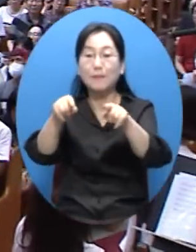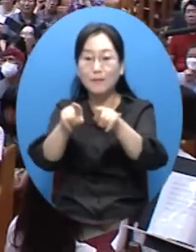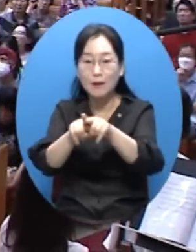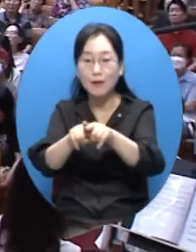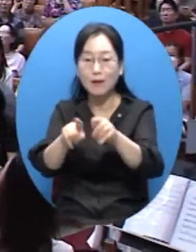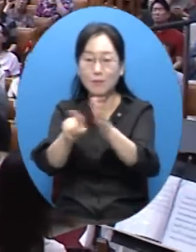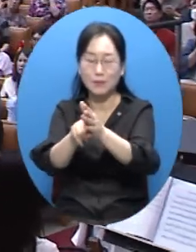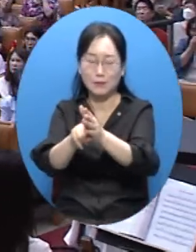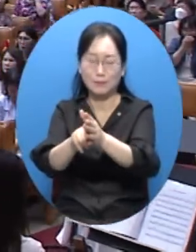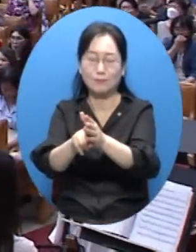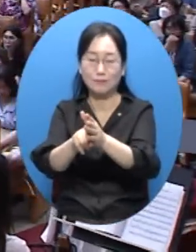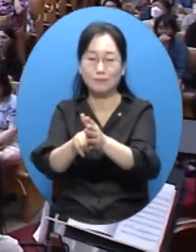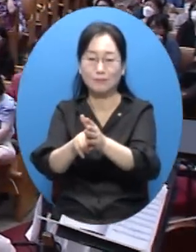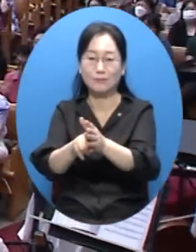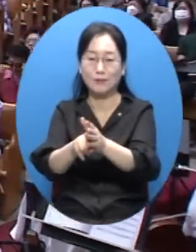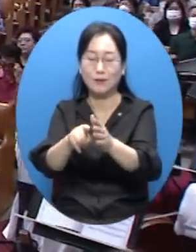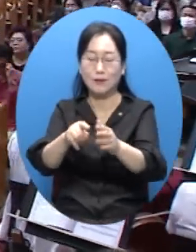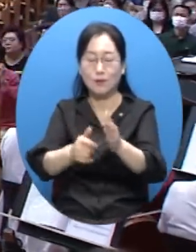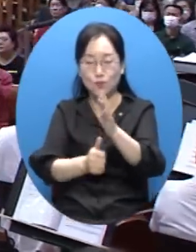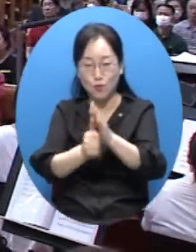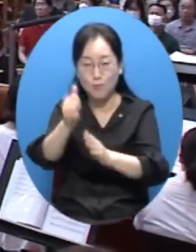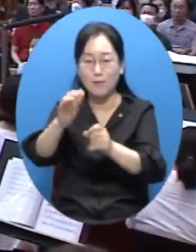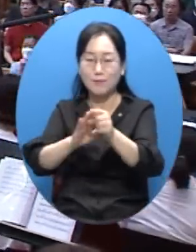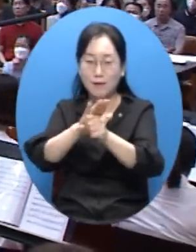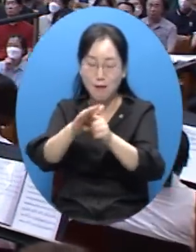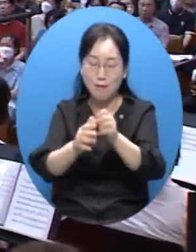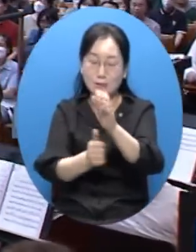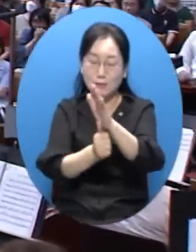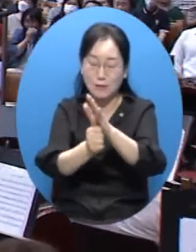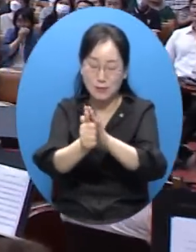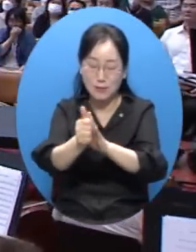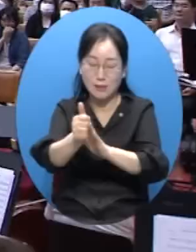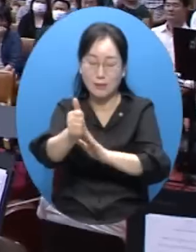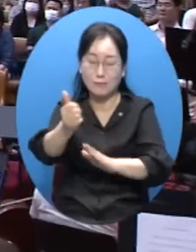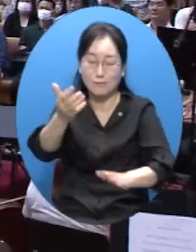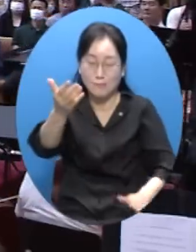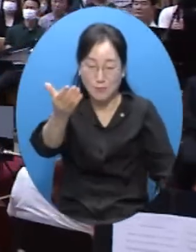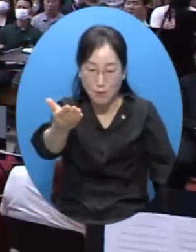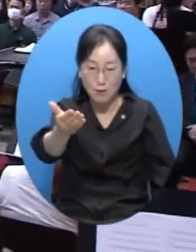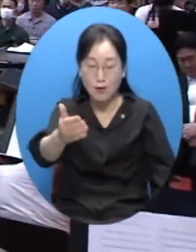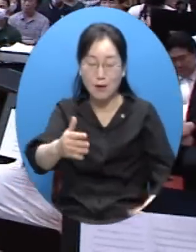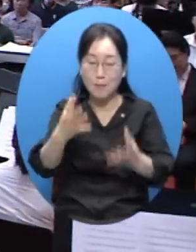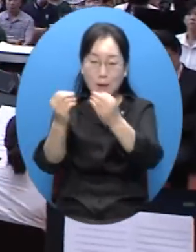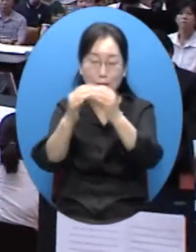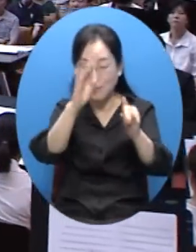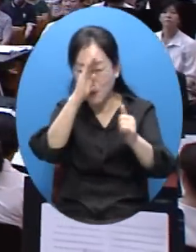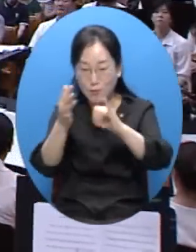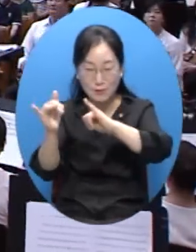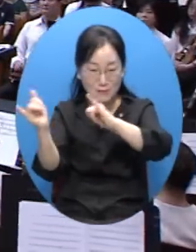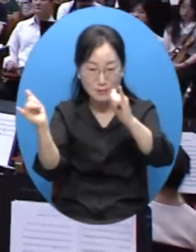믿음의 손을 뻗게 하시고 소망의 손, 사랑의 손, 희망의 손을 뻗게 해주셔서 수많은 환자를 살리게 해주셨습니다.